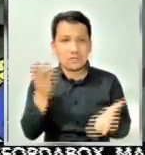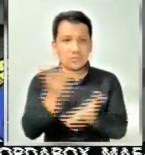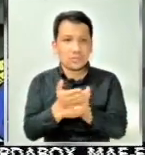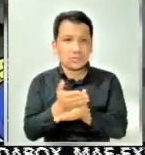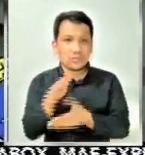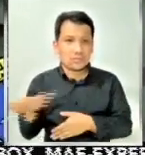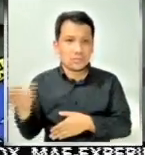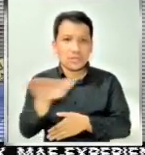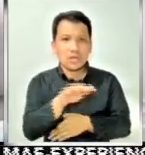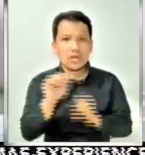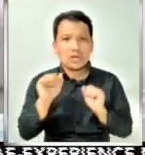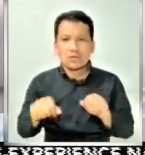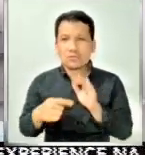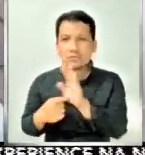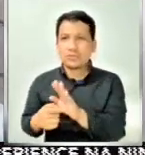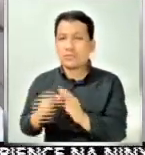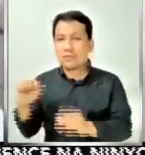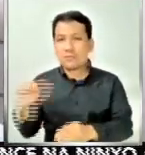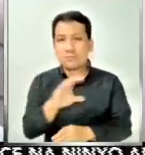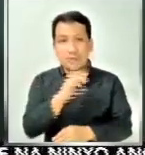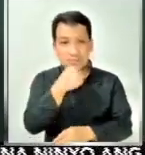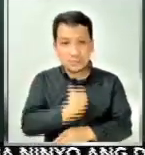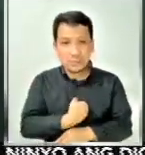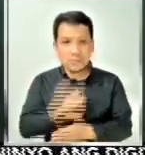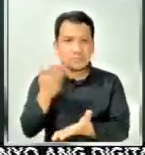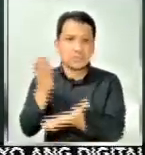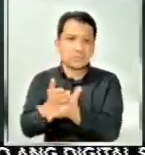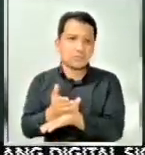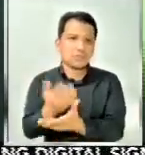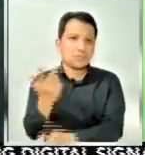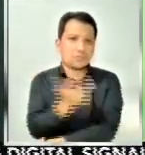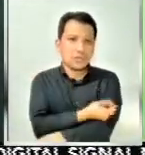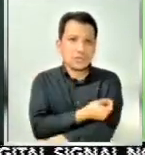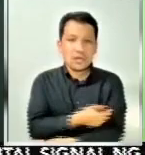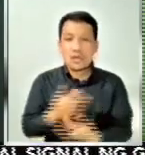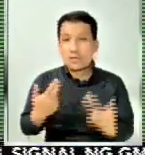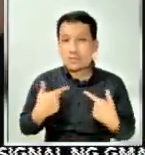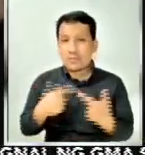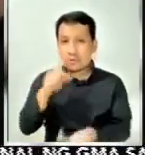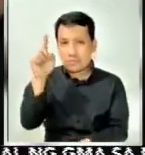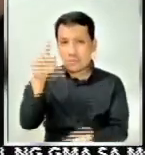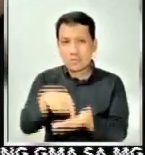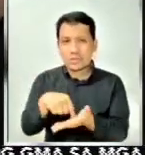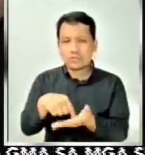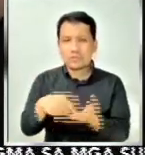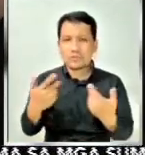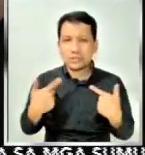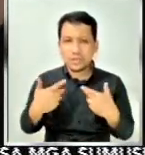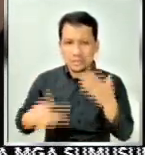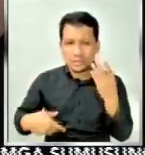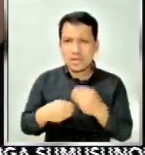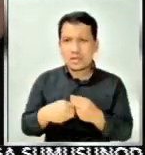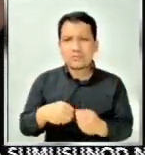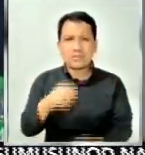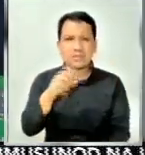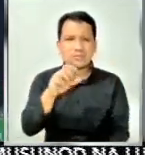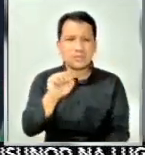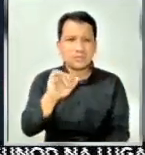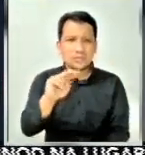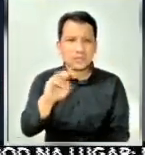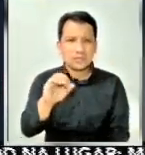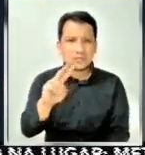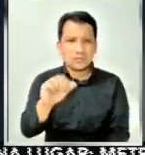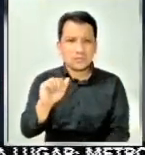sa mga senior citizens. Pero meron pa naman daw silang 1,000 Sinovac vaccines. Tuloy-tuloy din ang pagbabakuna sa Taguig